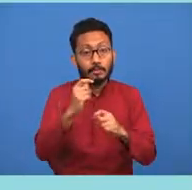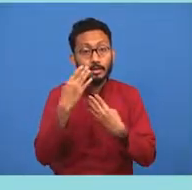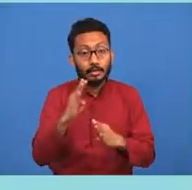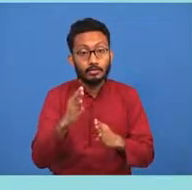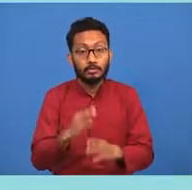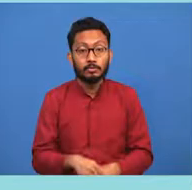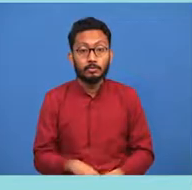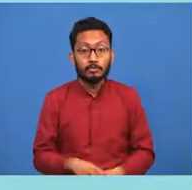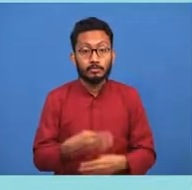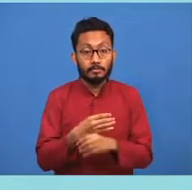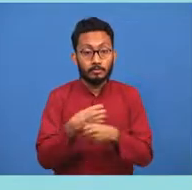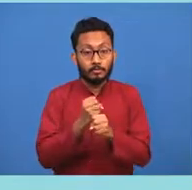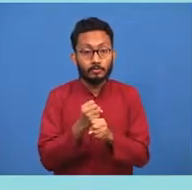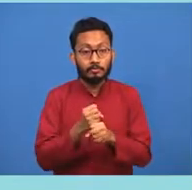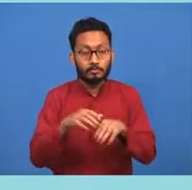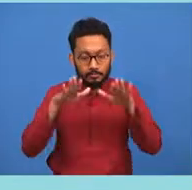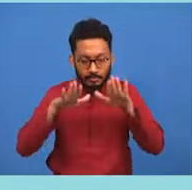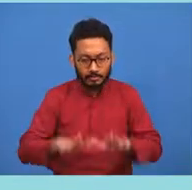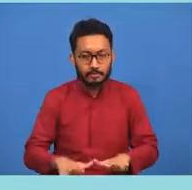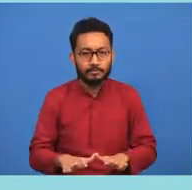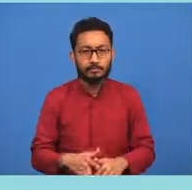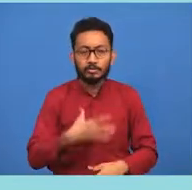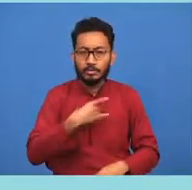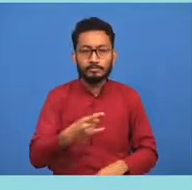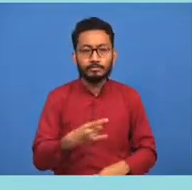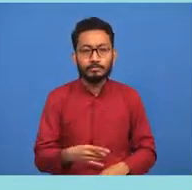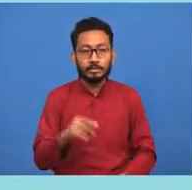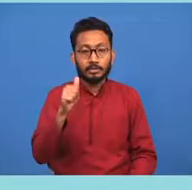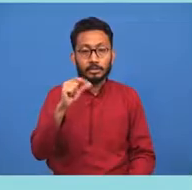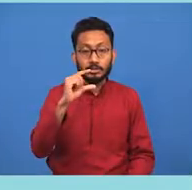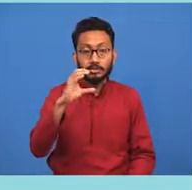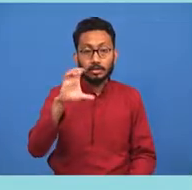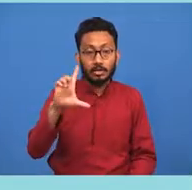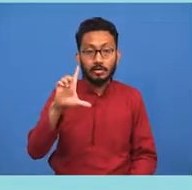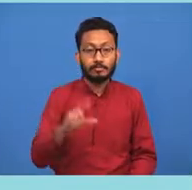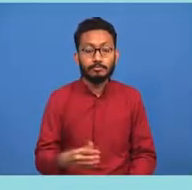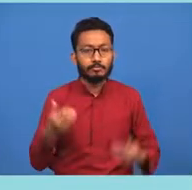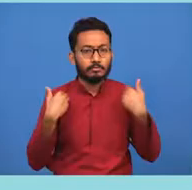Pembentukan mendakan putih argentum klorida AgCl